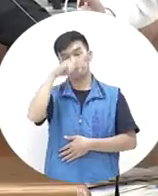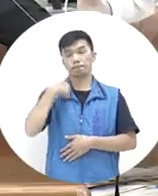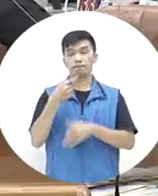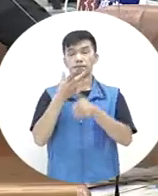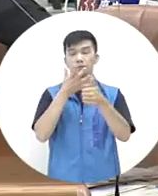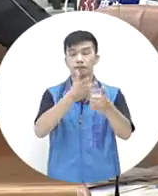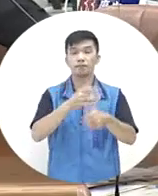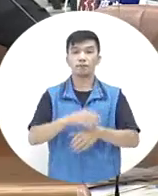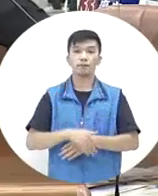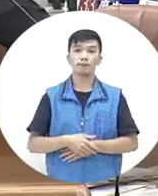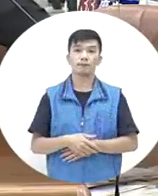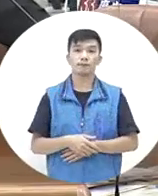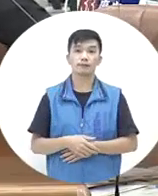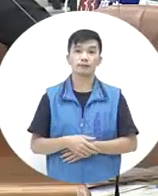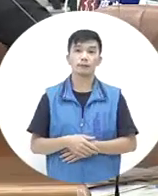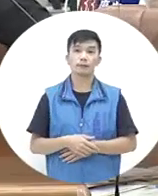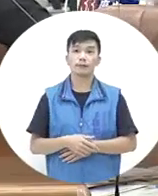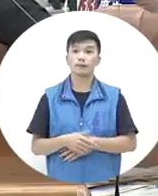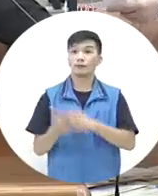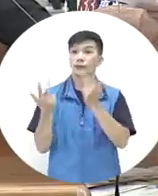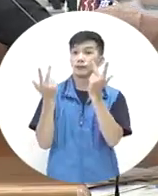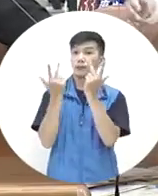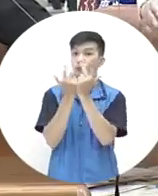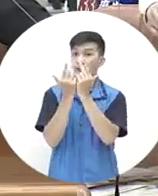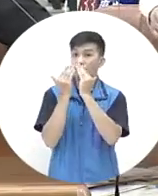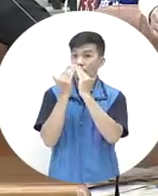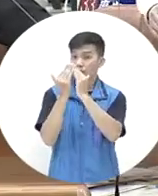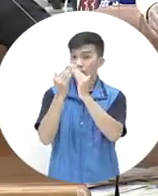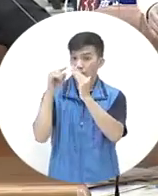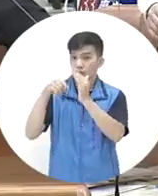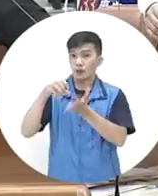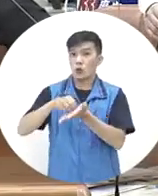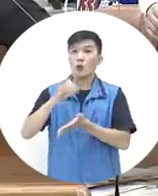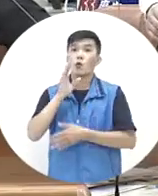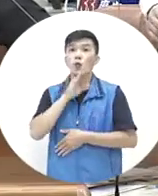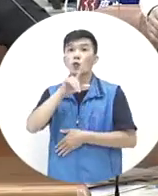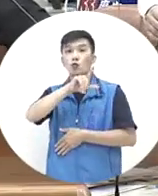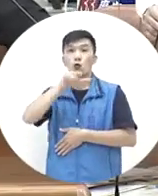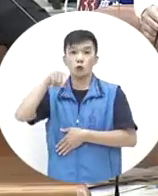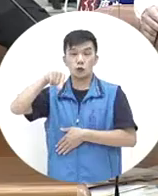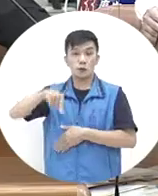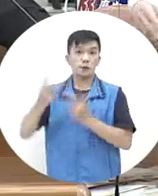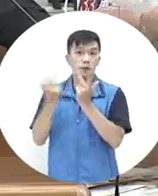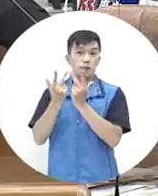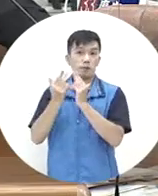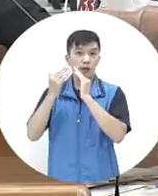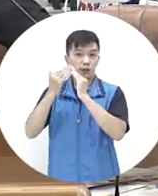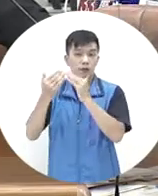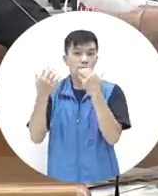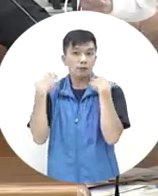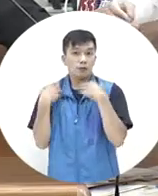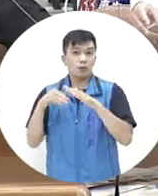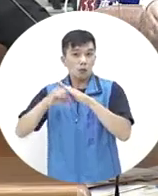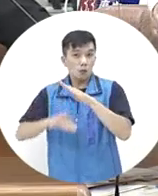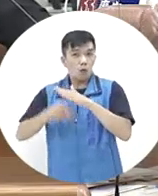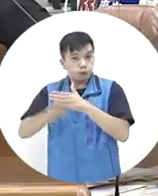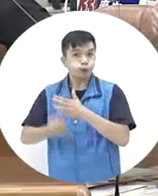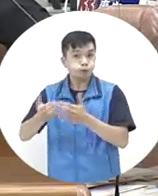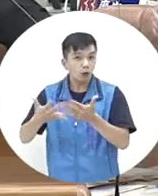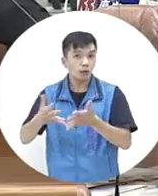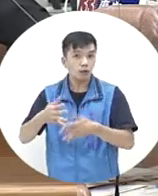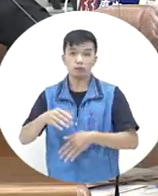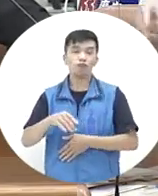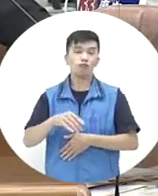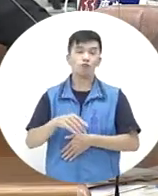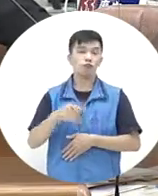认同说这个新北市继续储存这些核废料吗？ 那当然不认同啊。 当然不认同嘛，对不对？ 对啊。 我们不希望核废料放在新北市嘛。